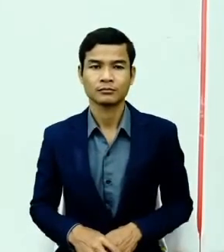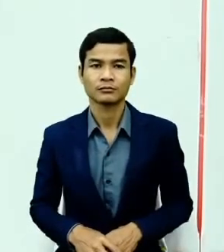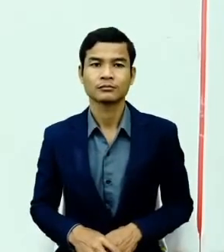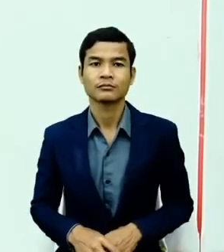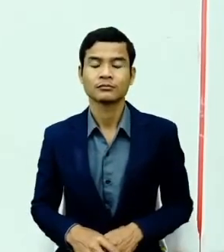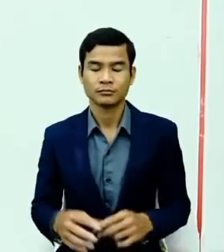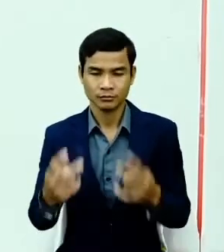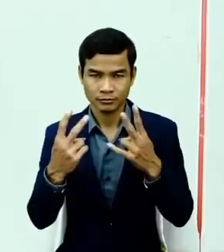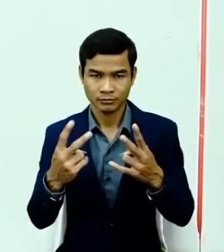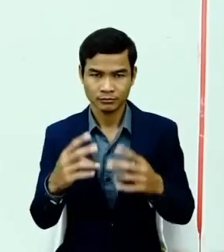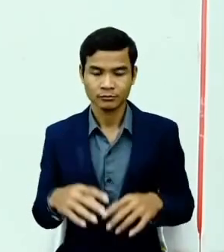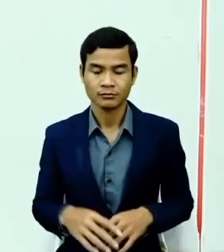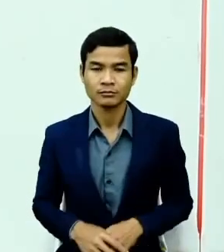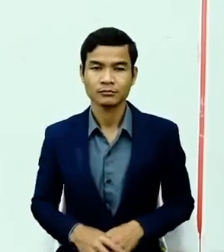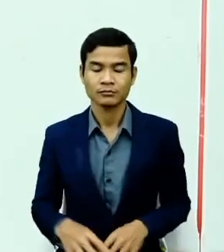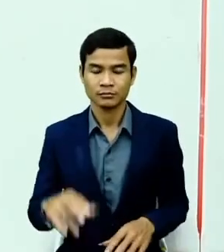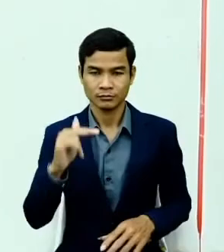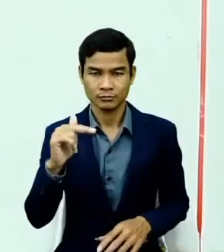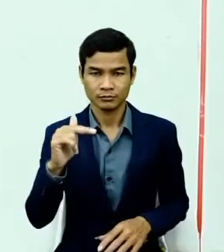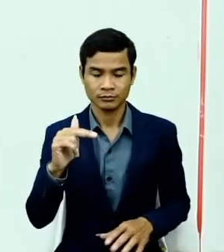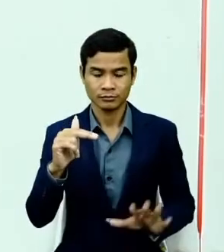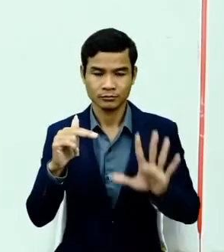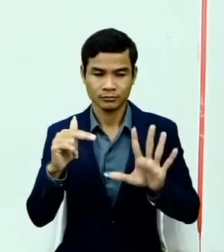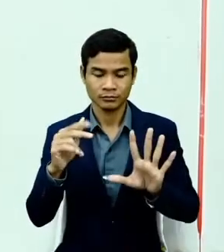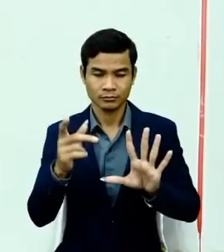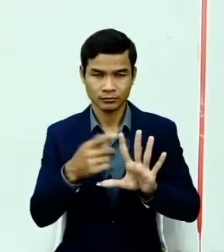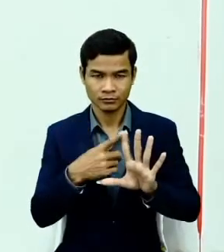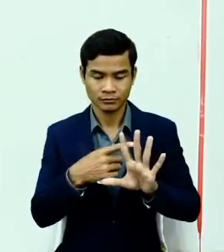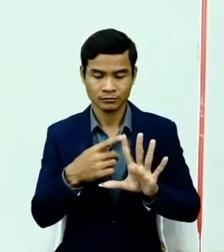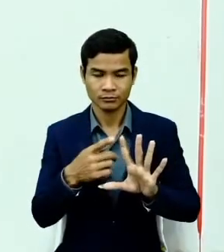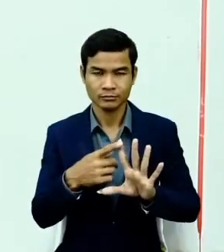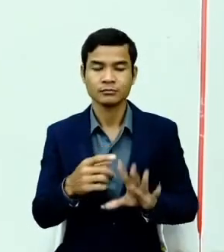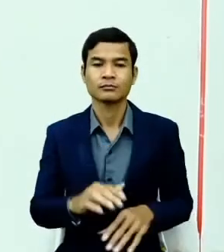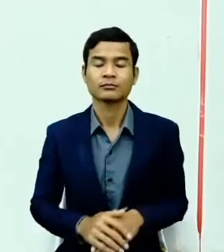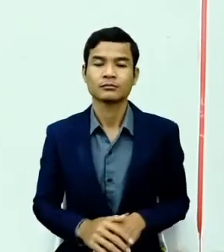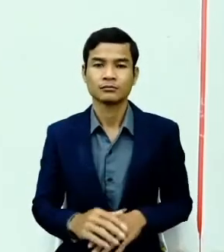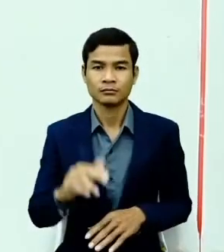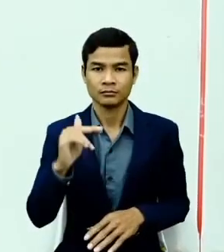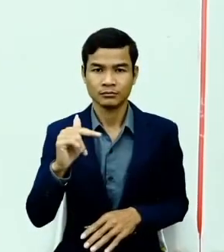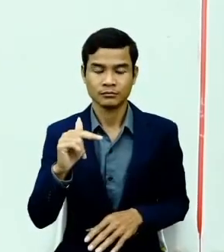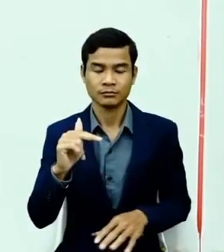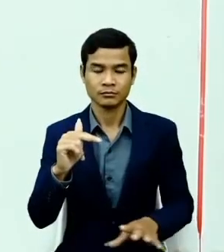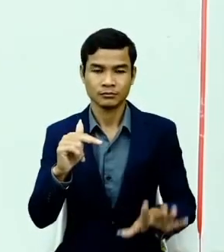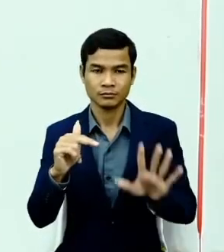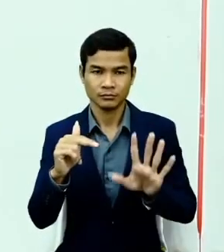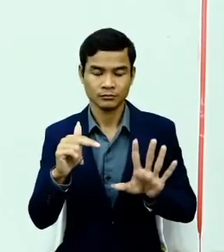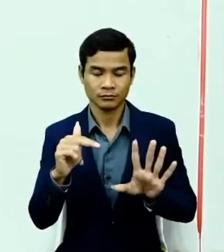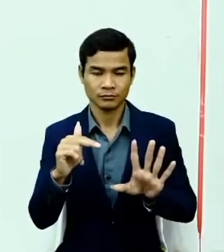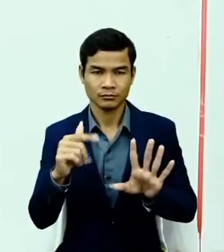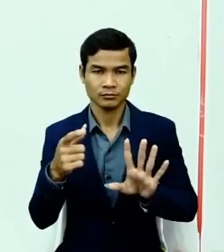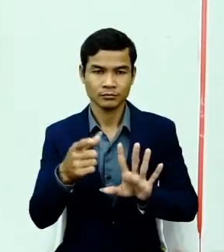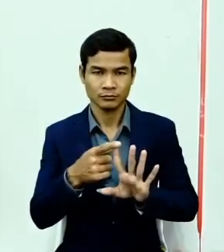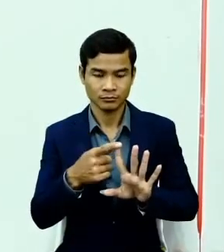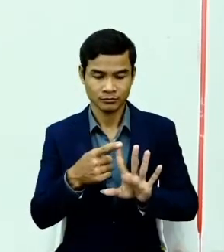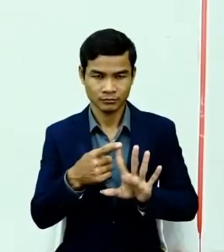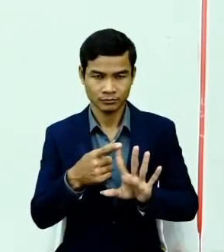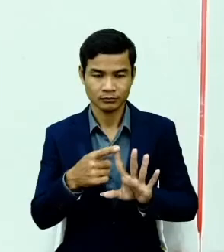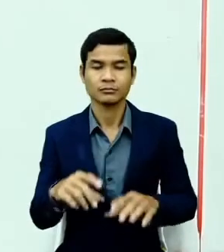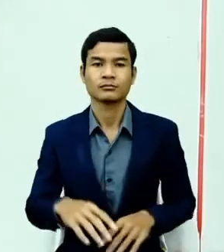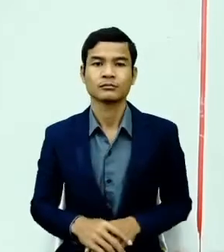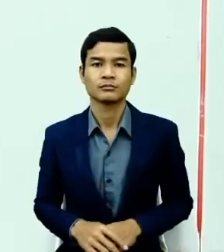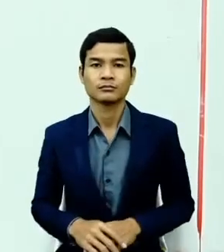ចាំផ្ទៀងផ្ទាត់តអ៊ីតតអ៊ី